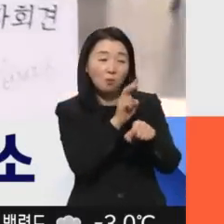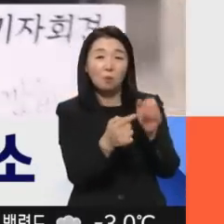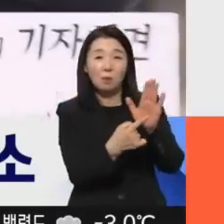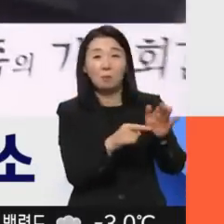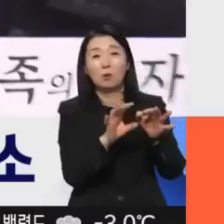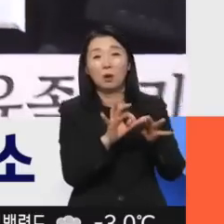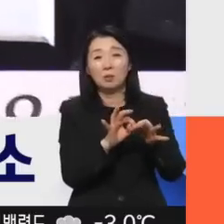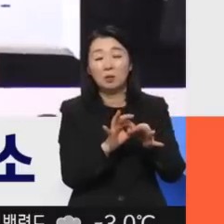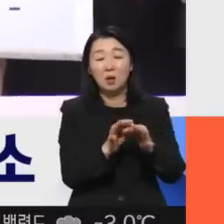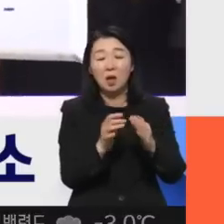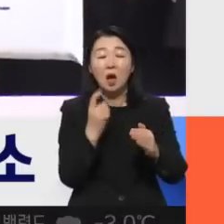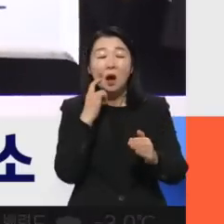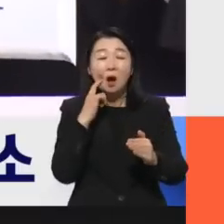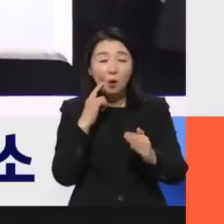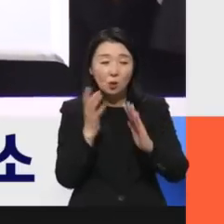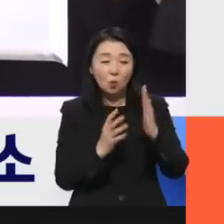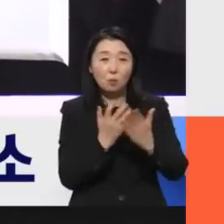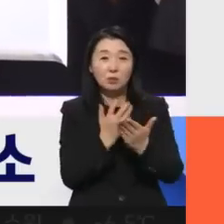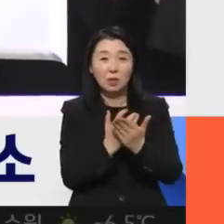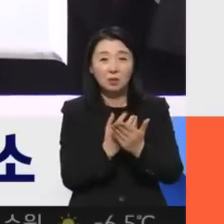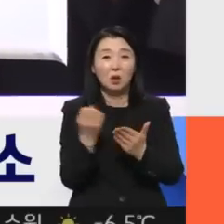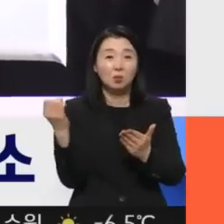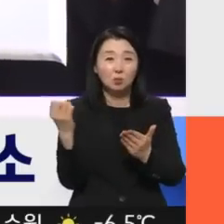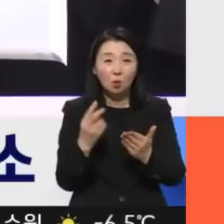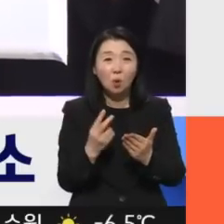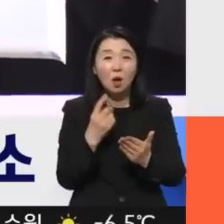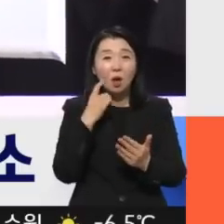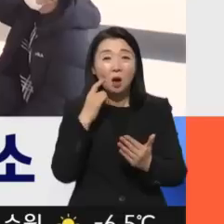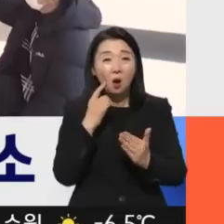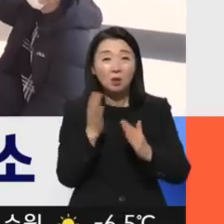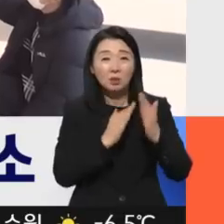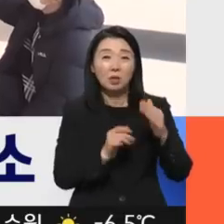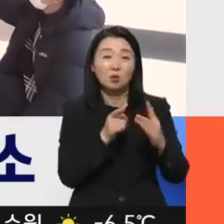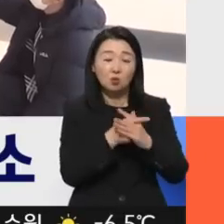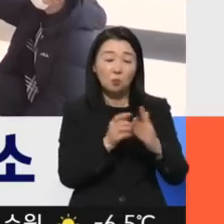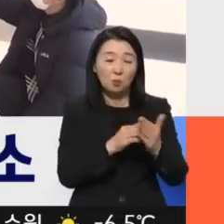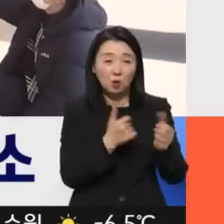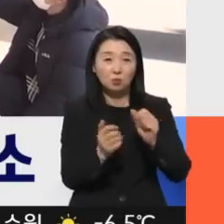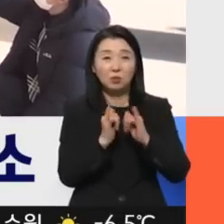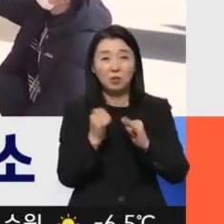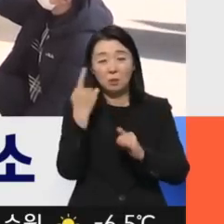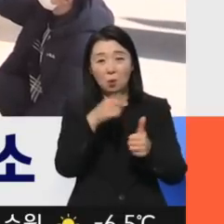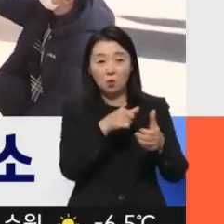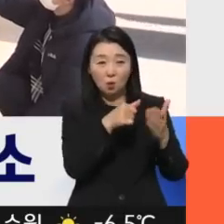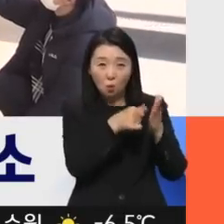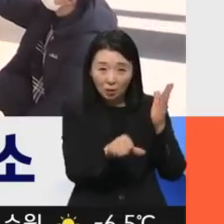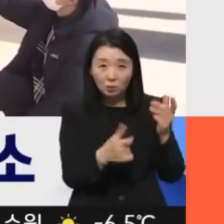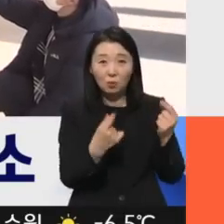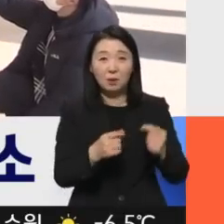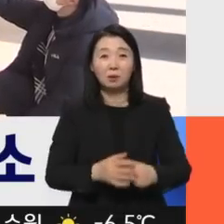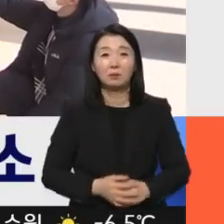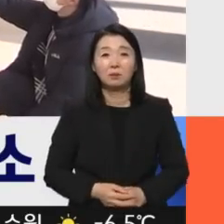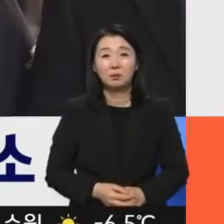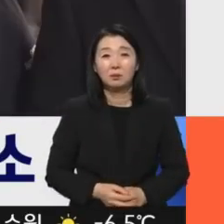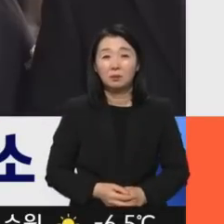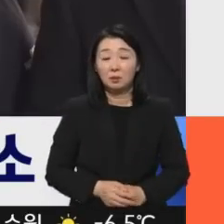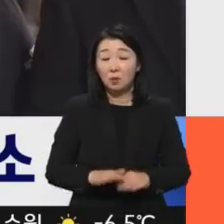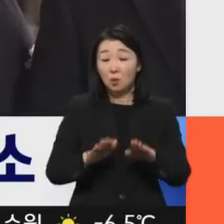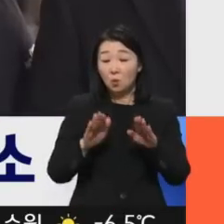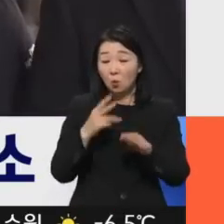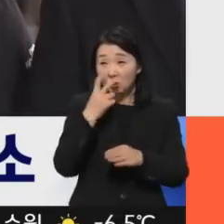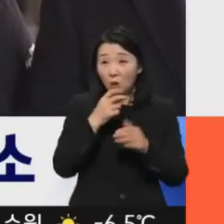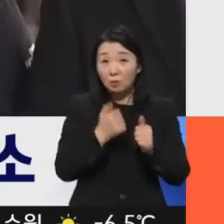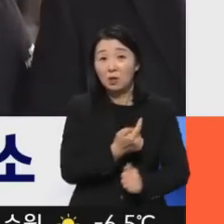허위 공문서 작성, 허위 사실 유포 명예훼손, 사자 명예훼손 혐의를 각각 제기했는데요. 이 씨는 오늘